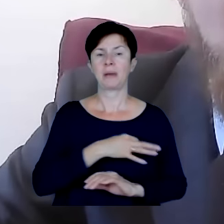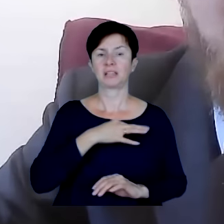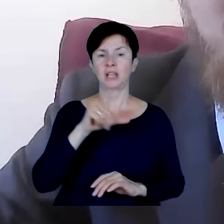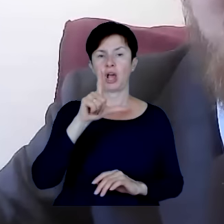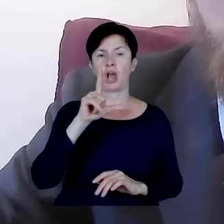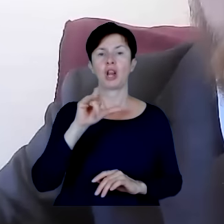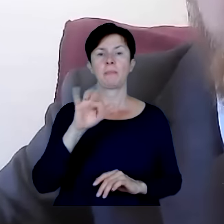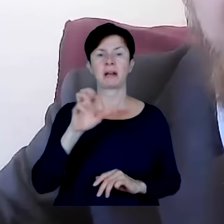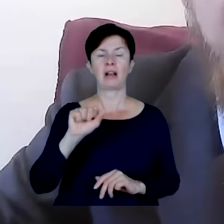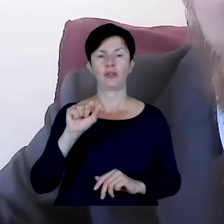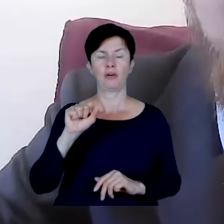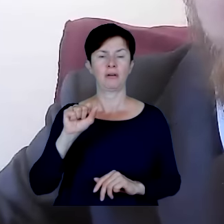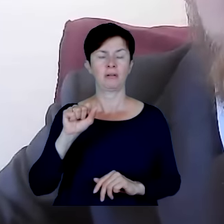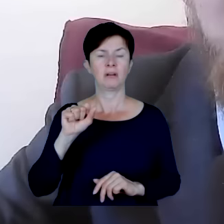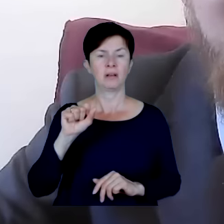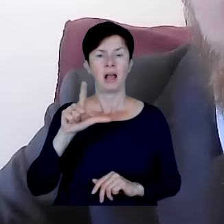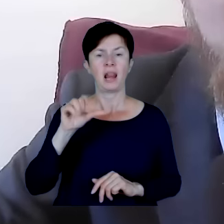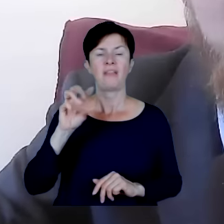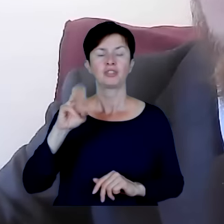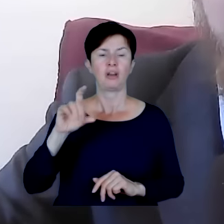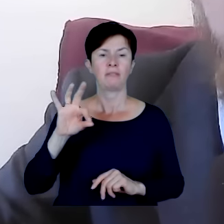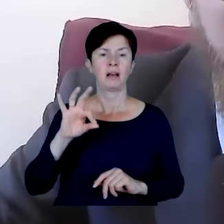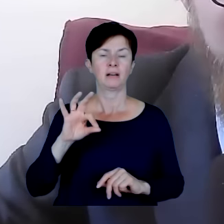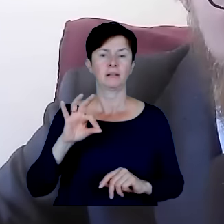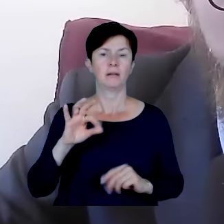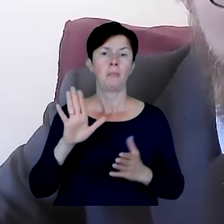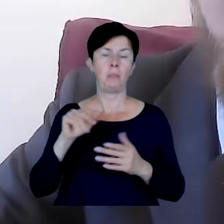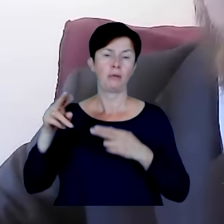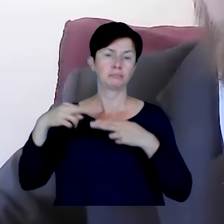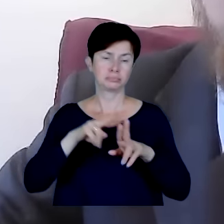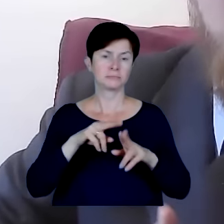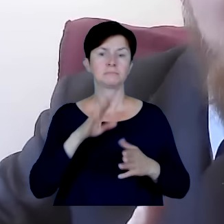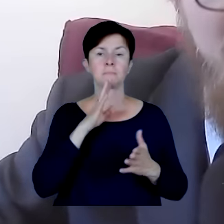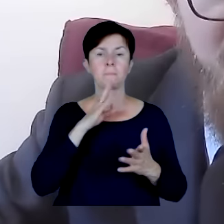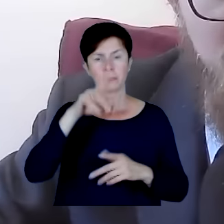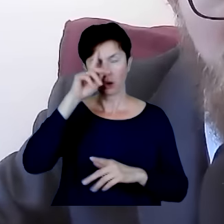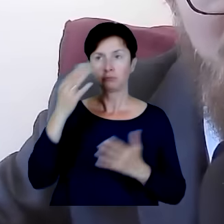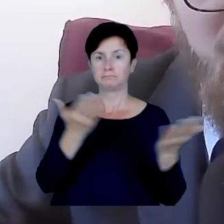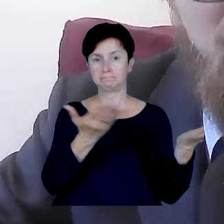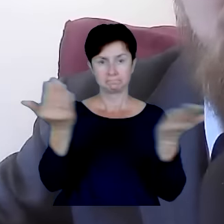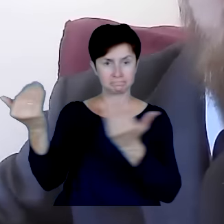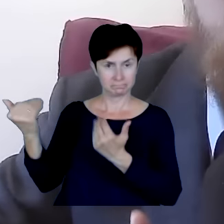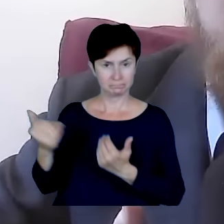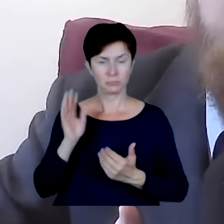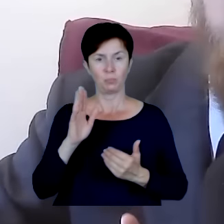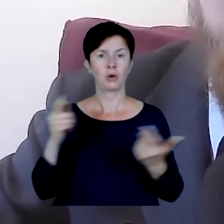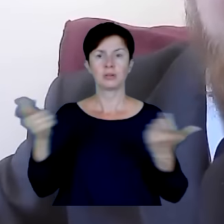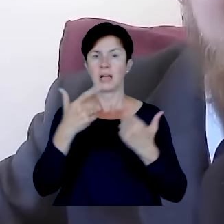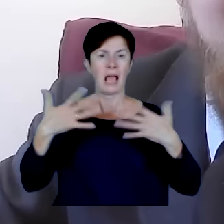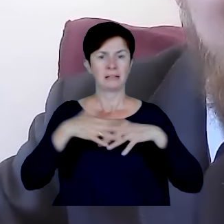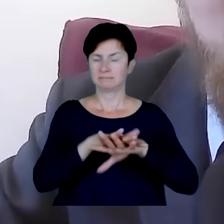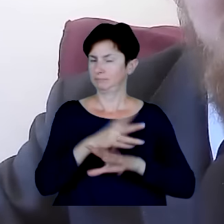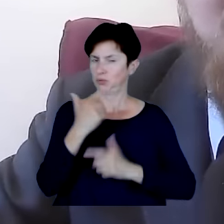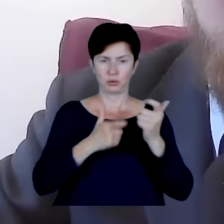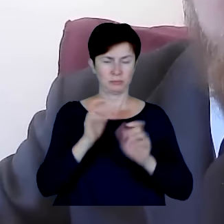kwestie programowe, tylko po prostu ze względu na swoją przynależność. Czyli żeby sprowadzać ludzi, następnie ich nie asymilować, co przy